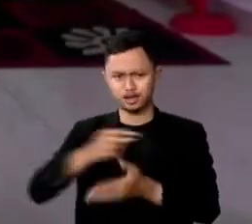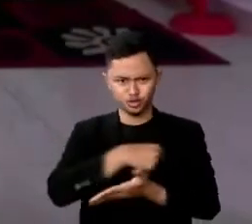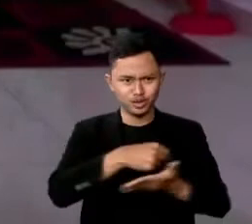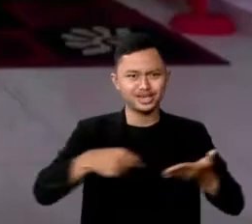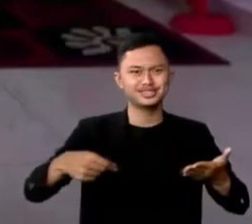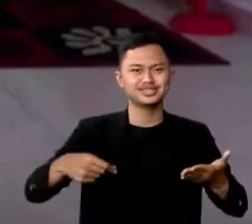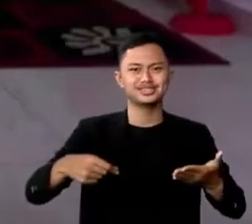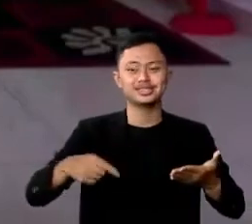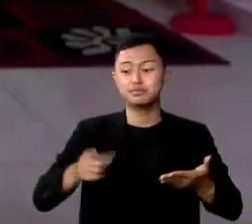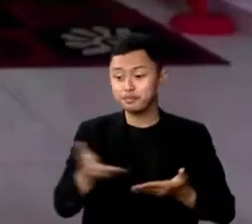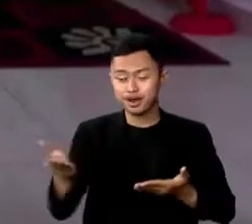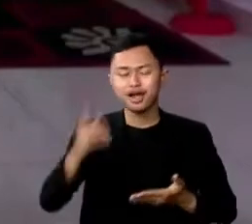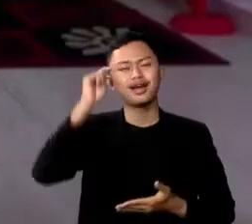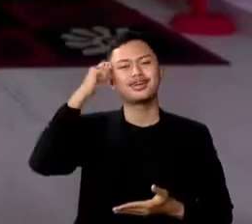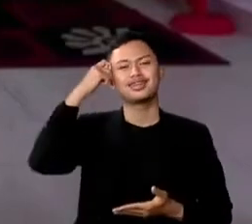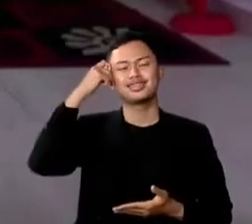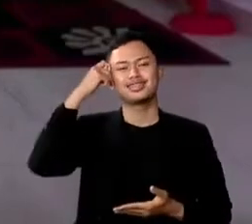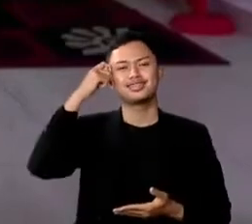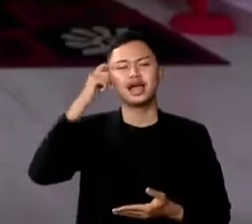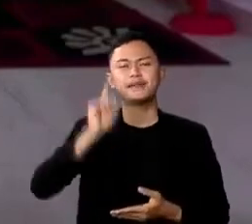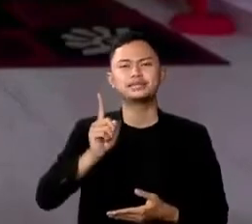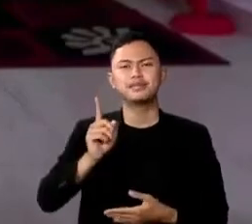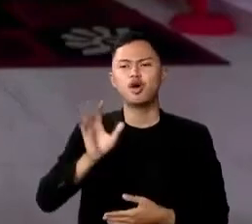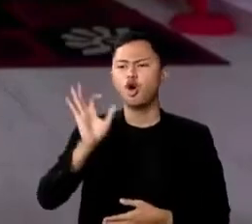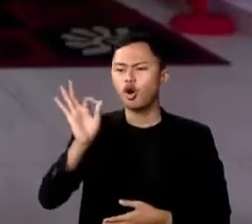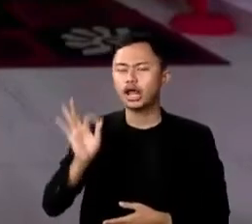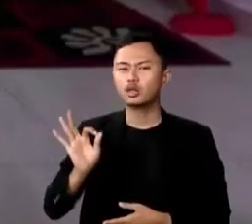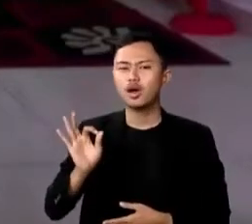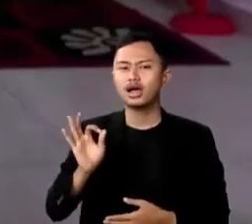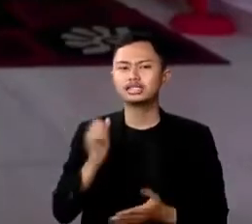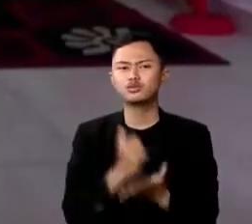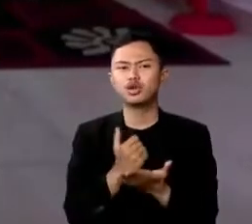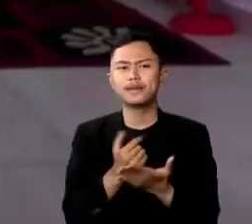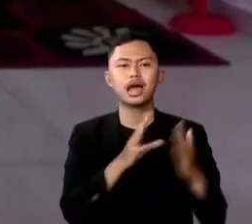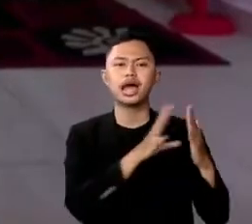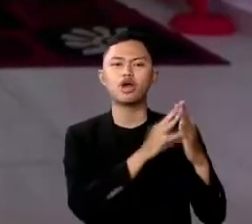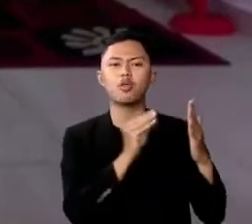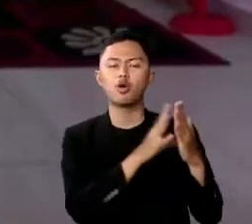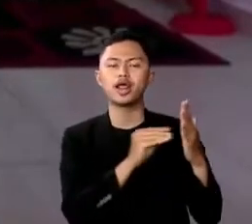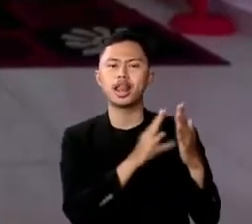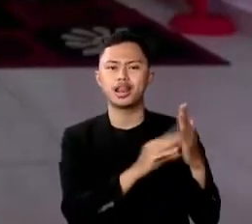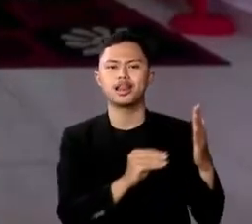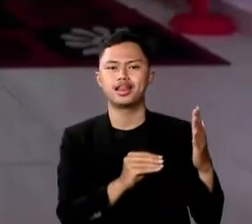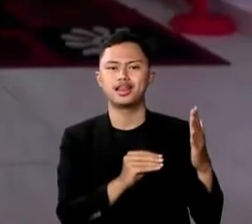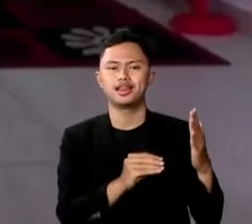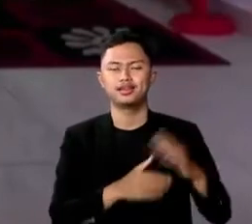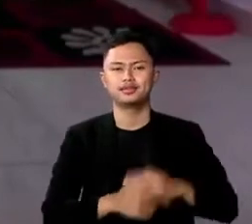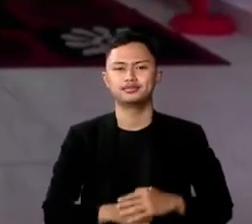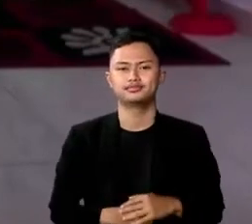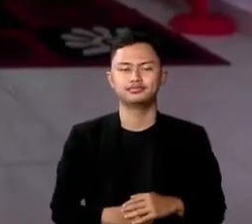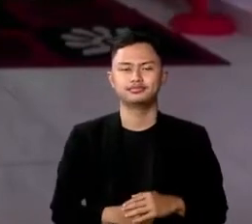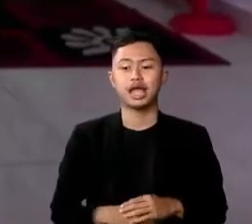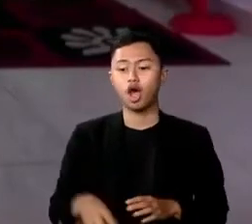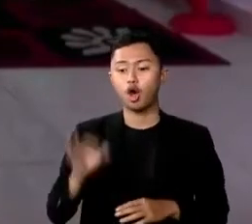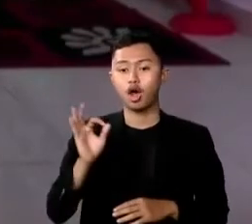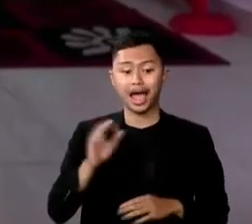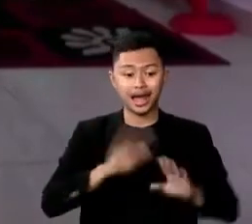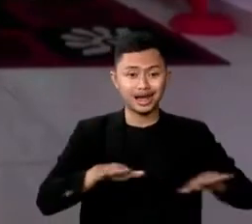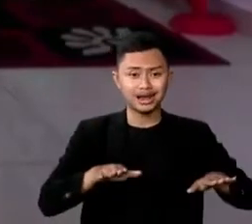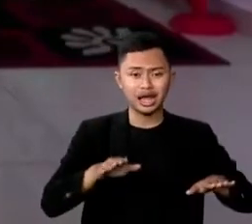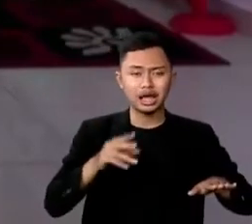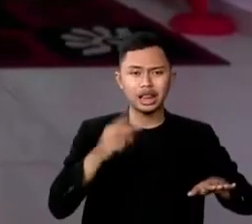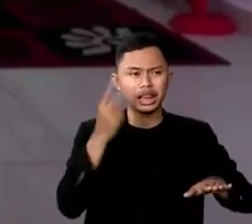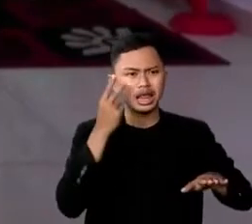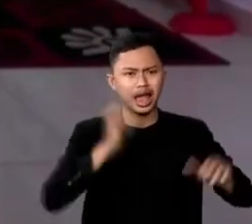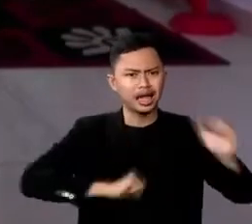sahnya jadi supaya ingat bahwa orang tua itu idolanya putra-putrinya dan ilmu kota di sumber dari tingkah laku